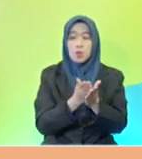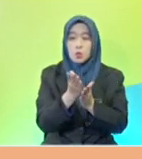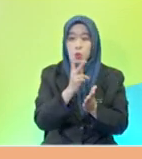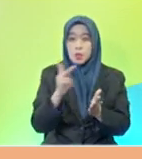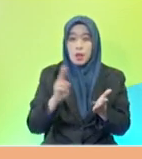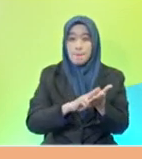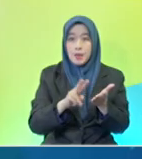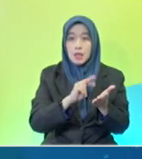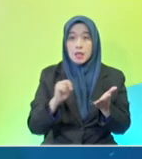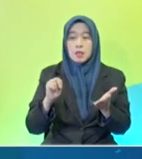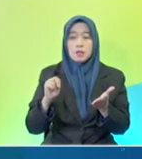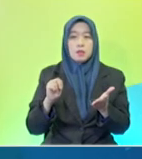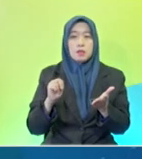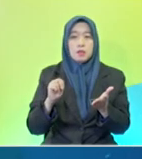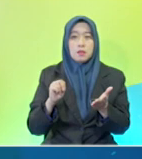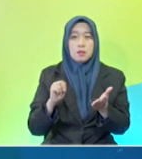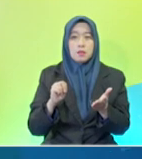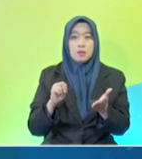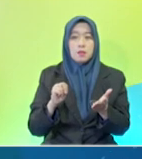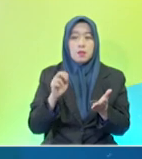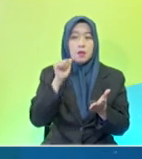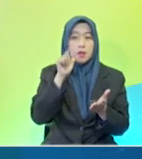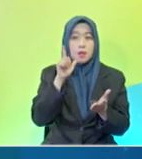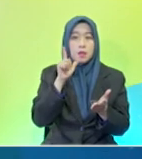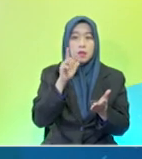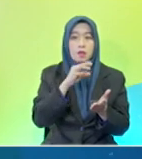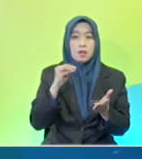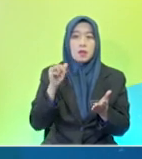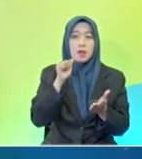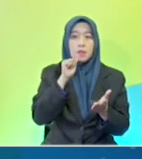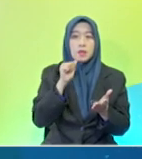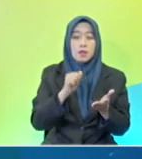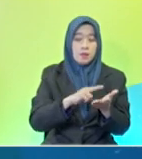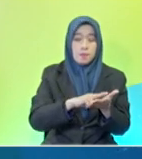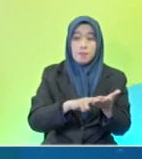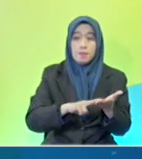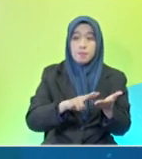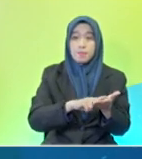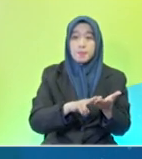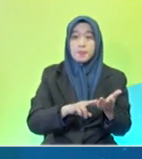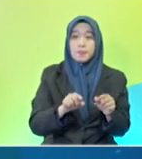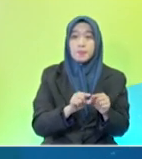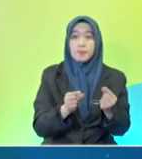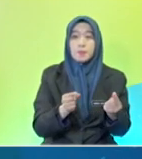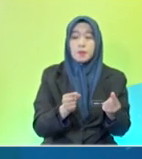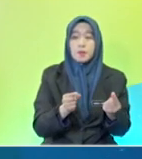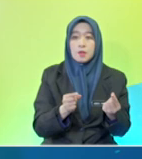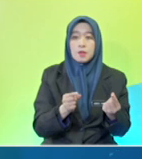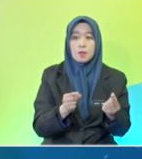Alia dan Amni. Bismillahirrahmanirrahim.